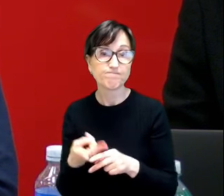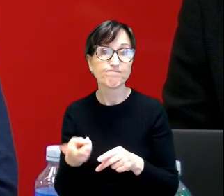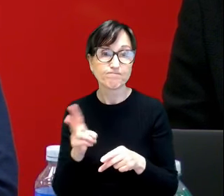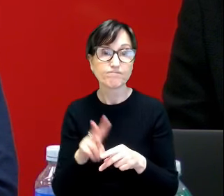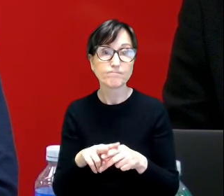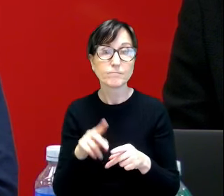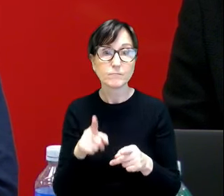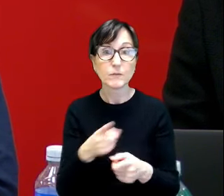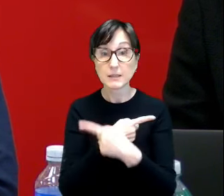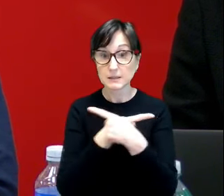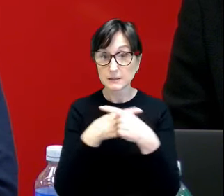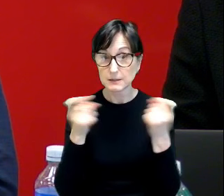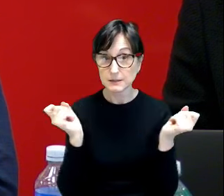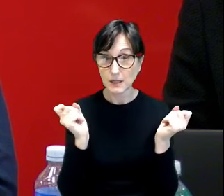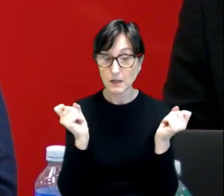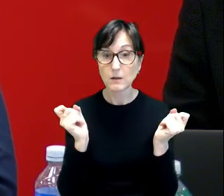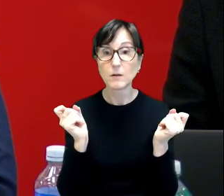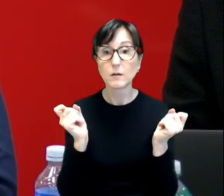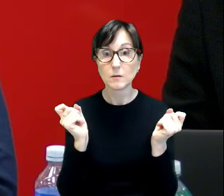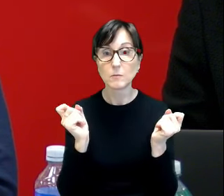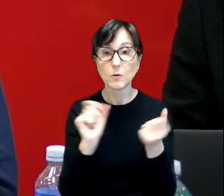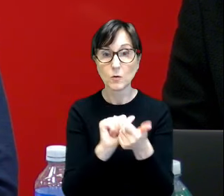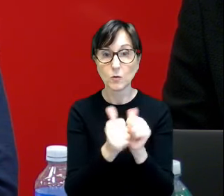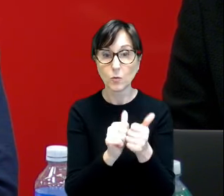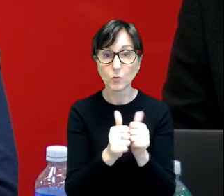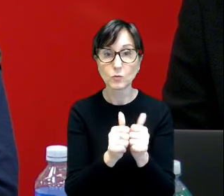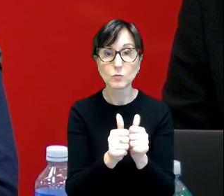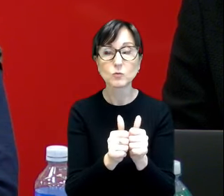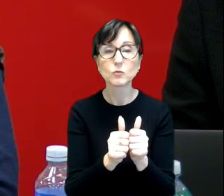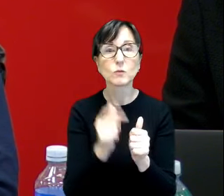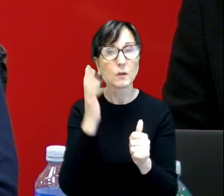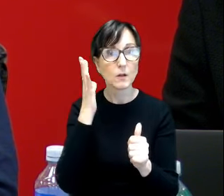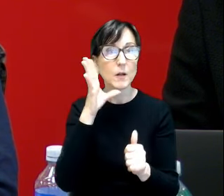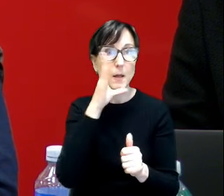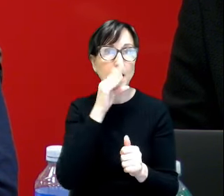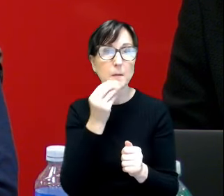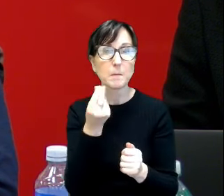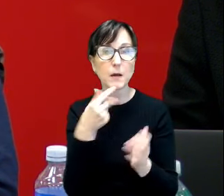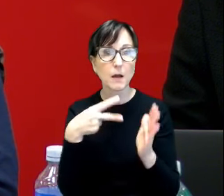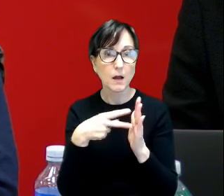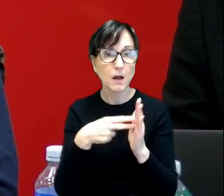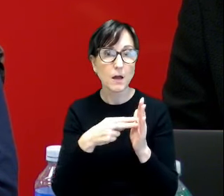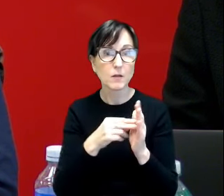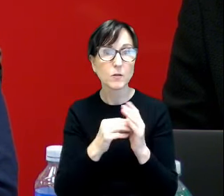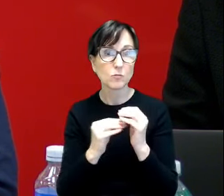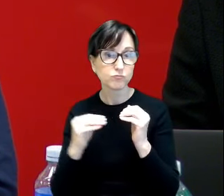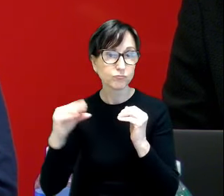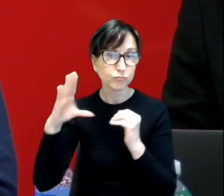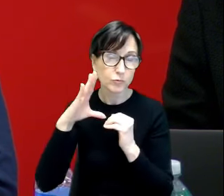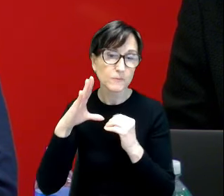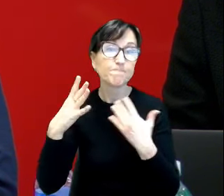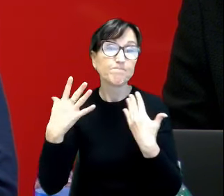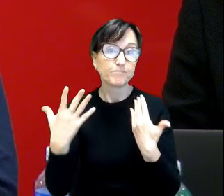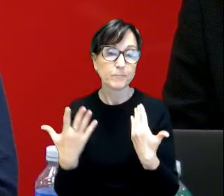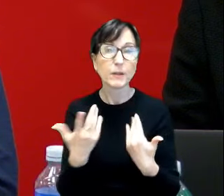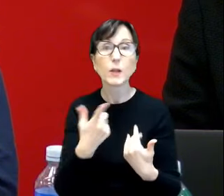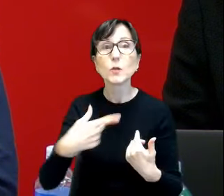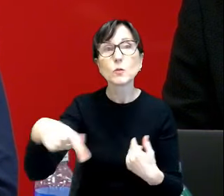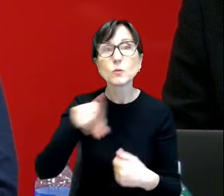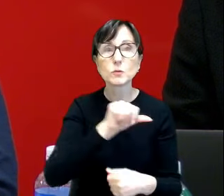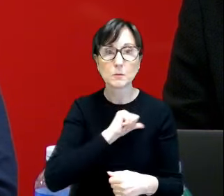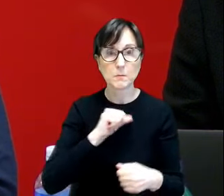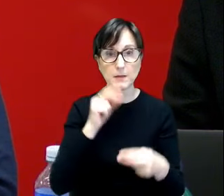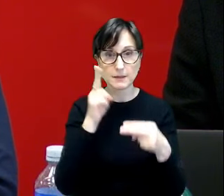skelbiant konkursą būtų tikimasi gauti didesnę kainą bet šiuo atveju yra jūsų apsisprendimo klausimas tai kviečiu